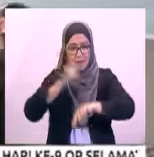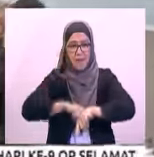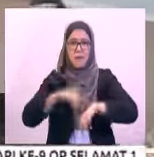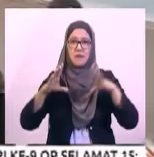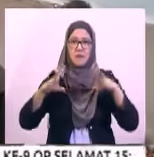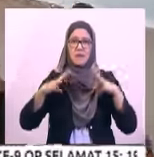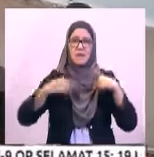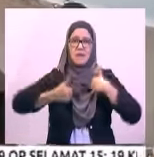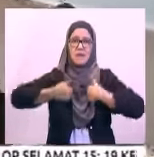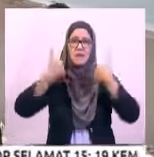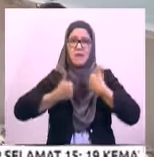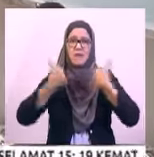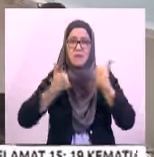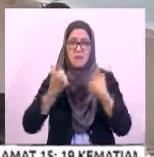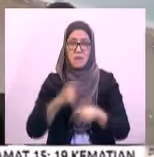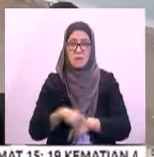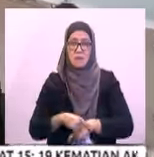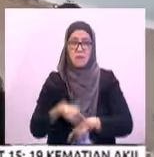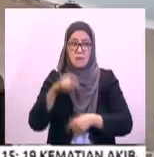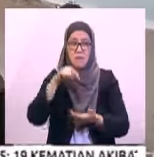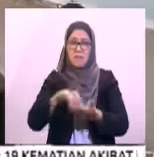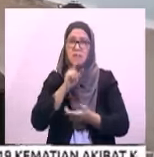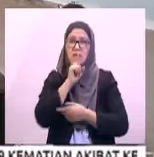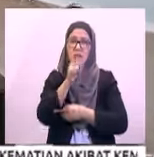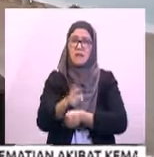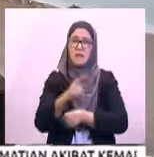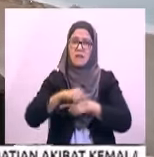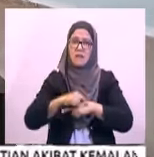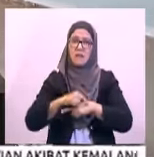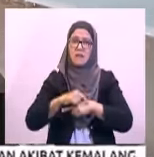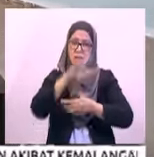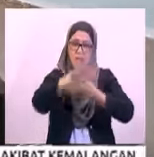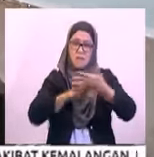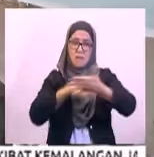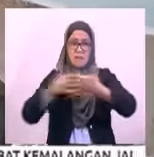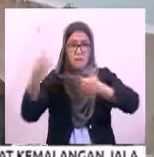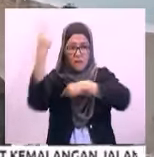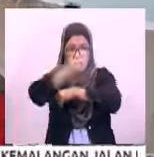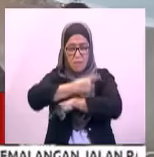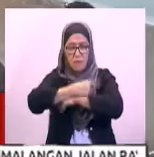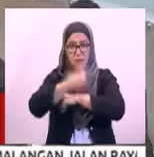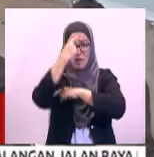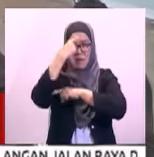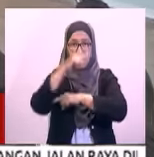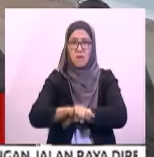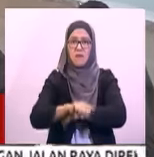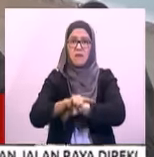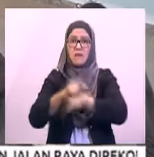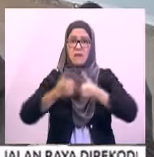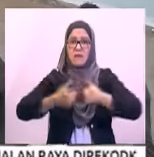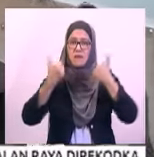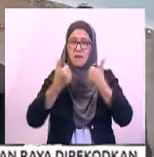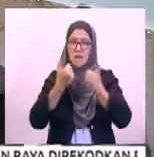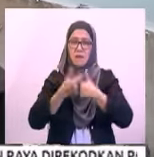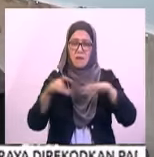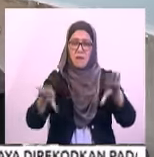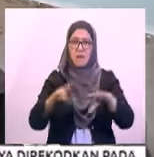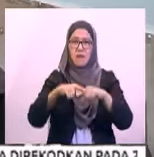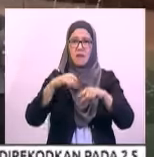Ini merupakan salah satu daripada rutin harian semasa musim perayaan, iaitu pada hari raya ini yang dijalankan oleh anggota APMM ini